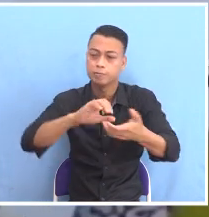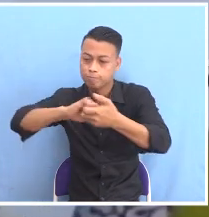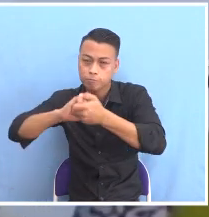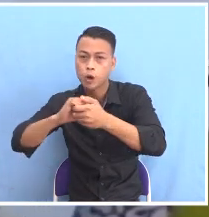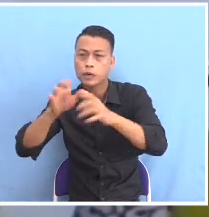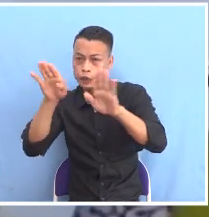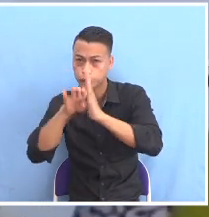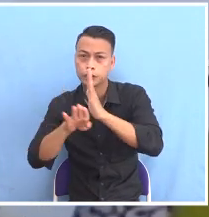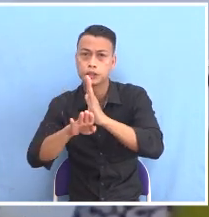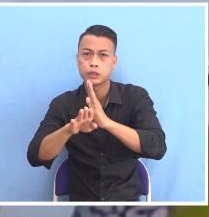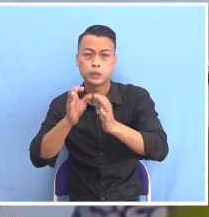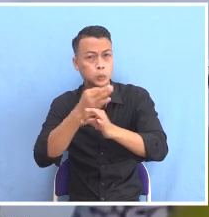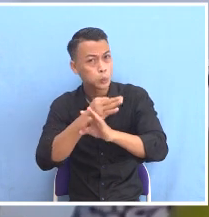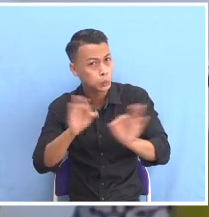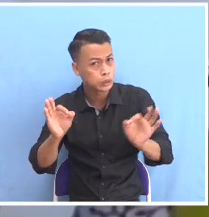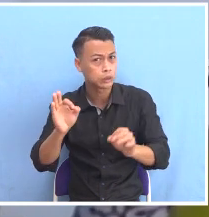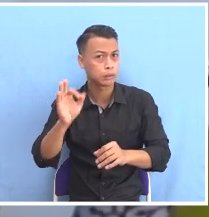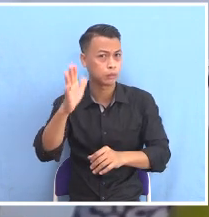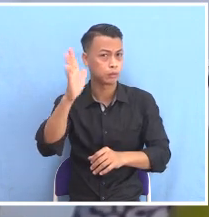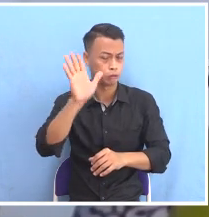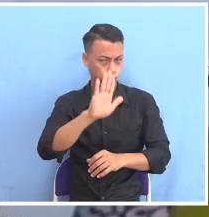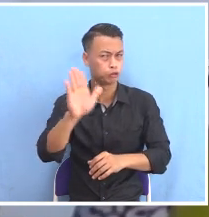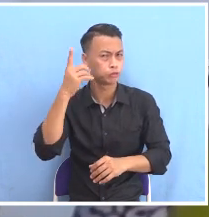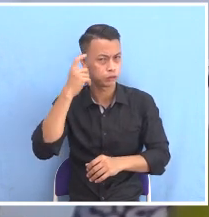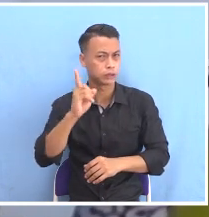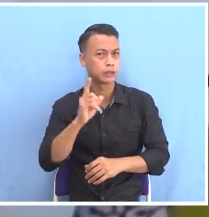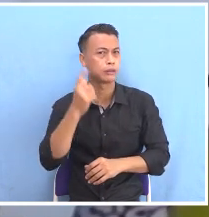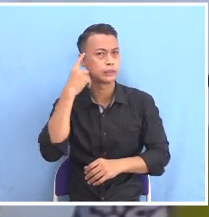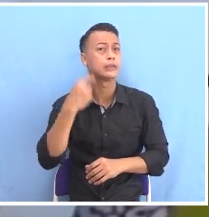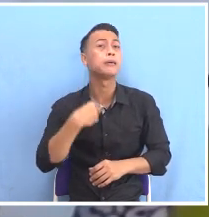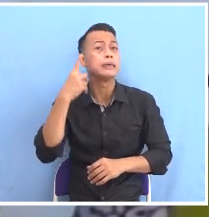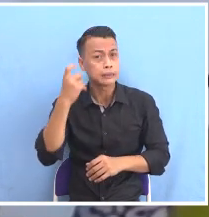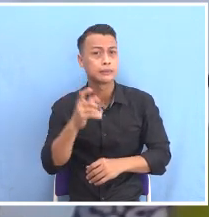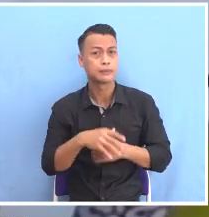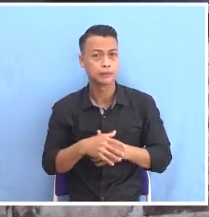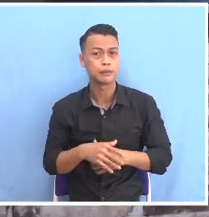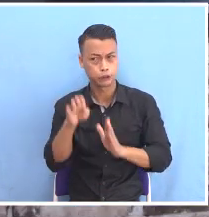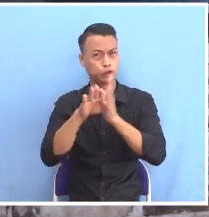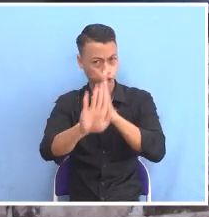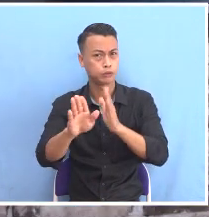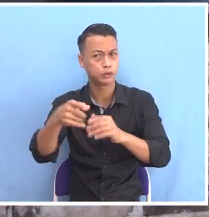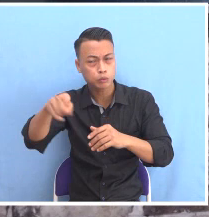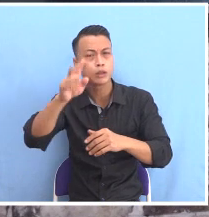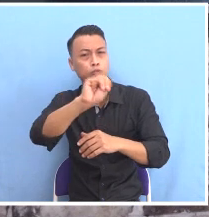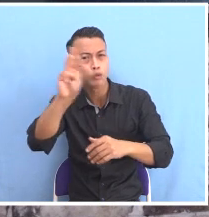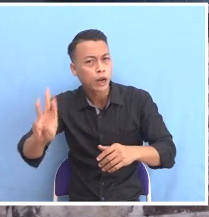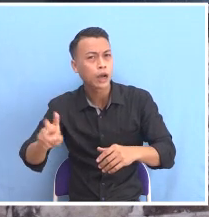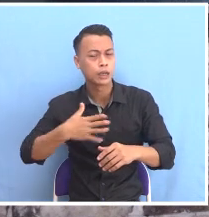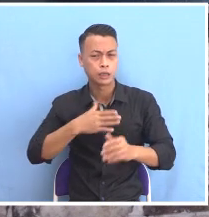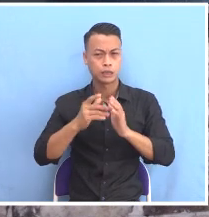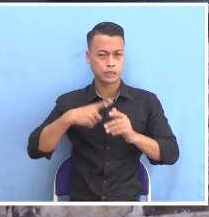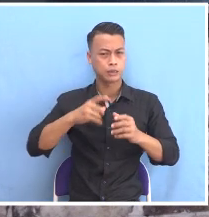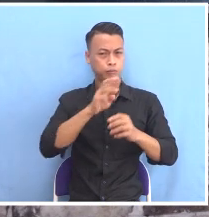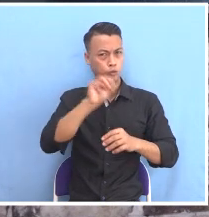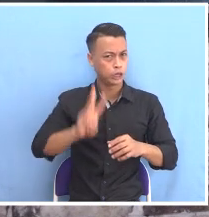င်စားသေးဘူးဆိုတာမျိုးကတော့မဟုတ်နိုင်ဘူးလို့ပဲကျမအနေနဲ့အနေငယ်ဖြည့်ဆွဲဆွေးနွေးချင်ပါတယ်ကိုယ့်ရဲ့မူသူ့ရဲ့မူဆိုတာကိုစပွဲ